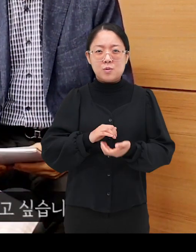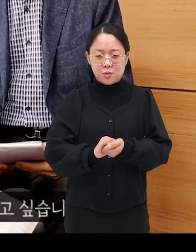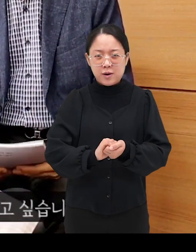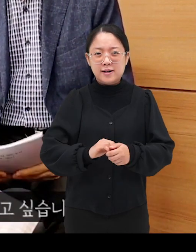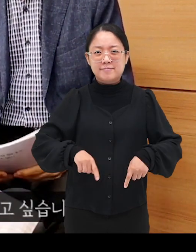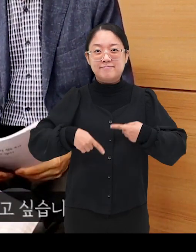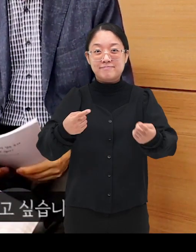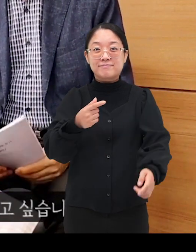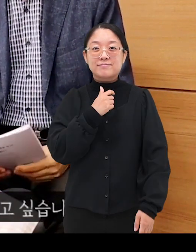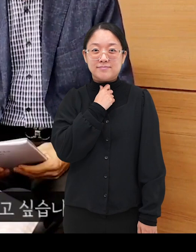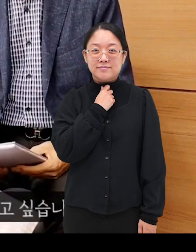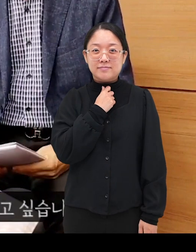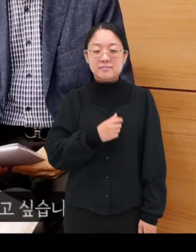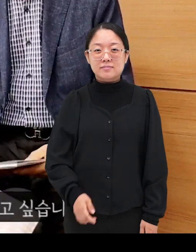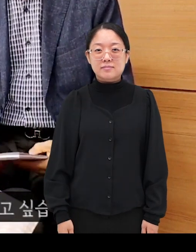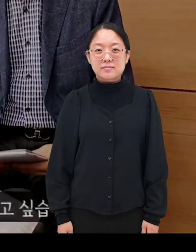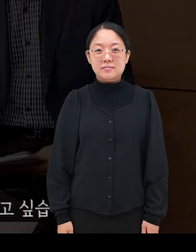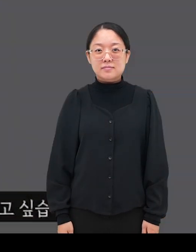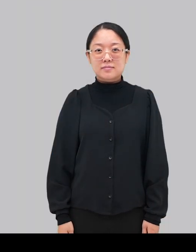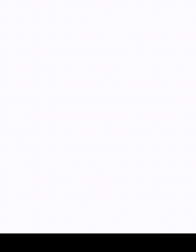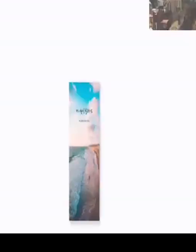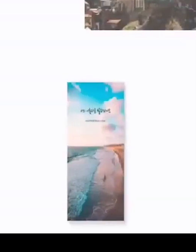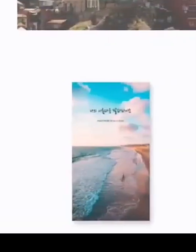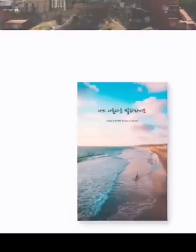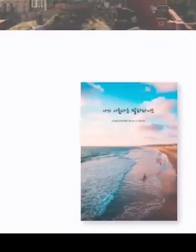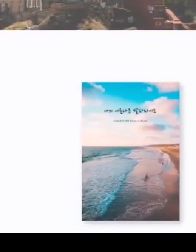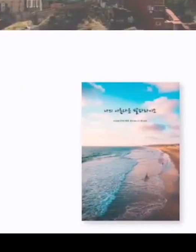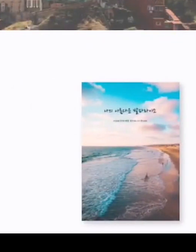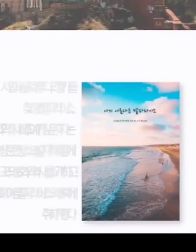또 한번 참여하고 싶습니다.